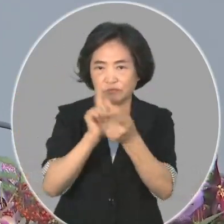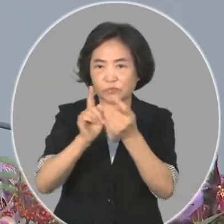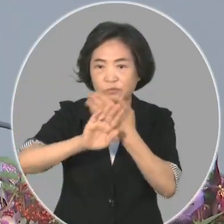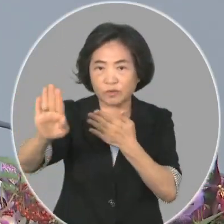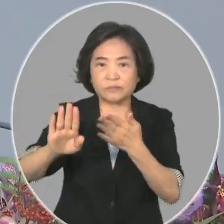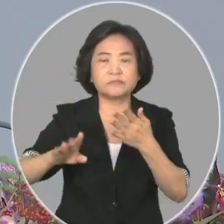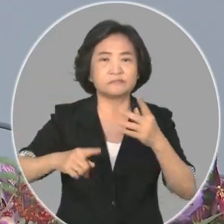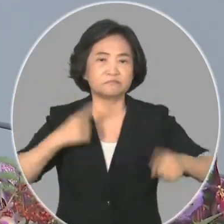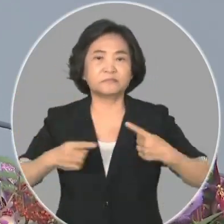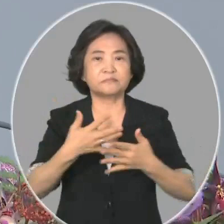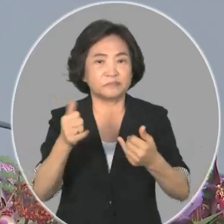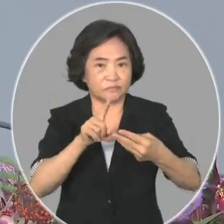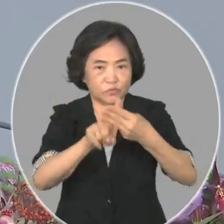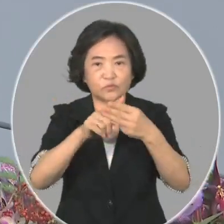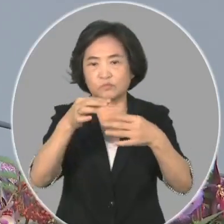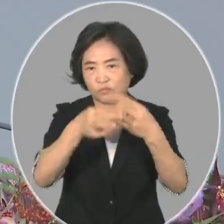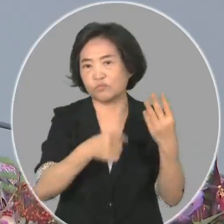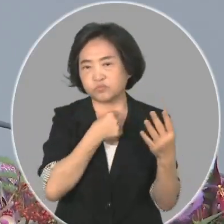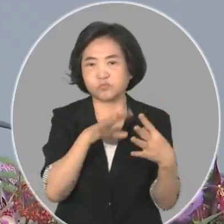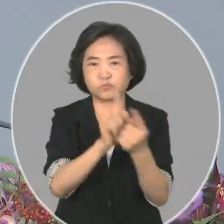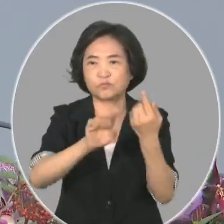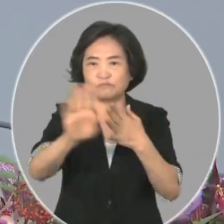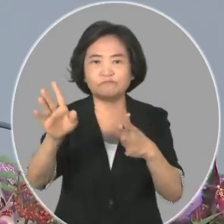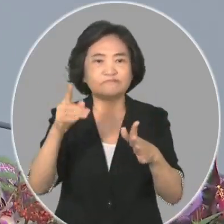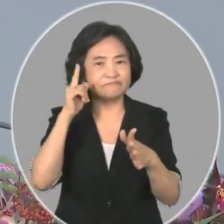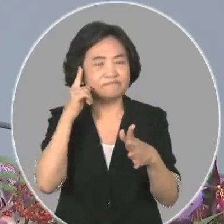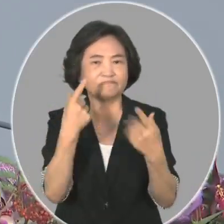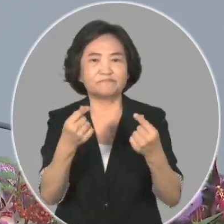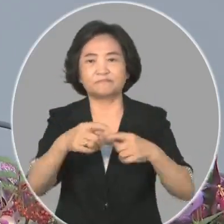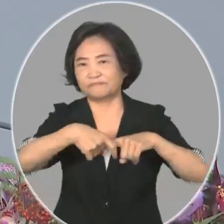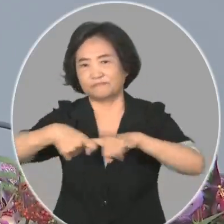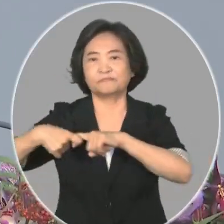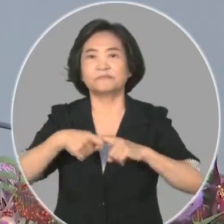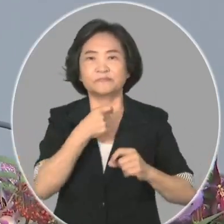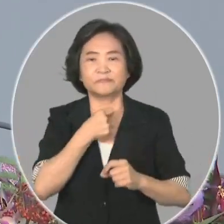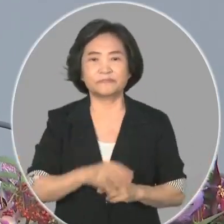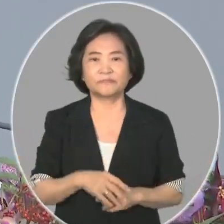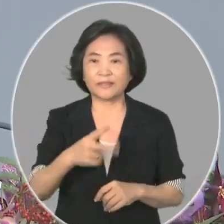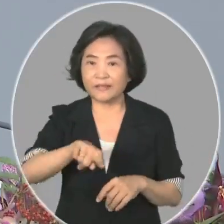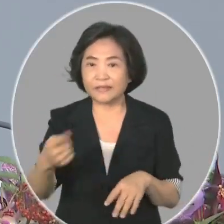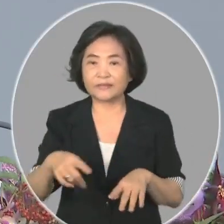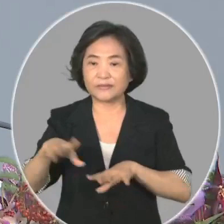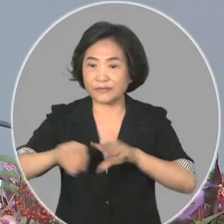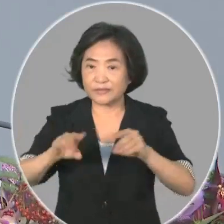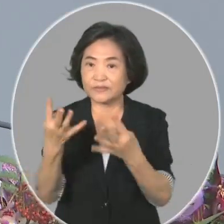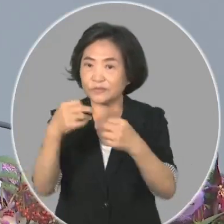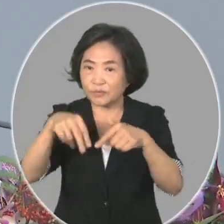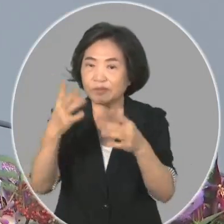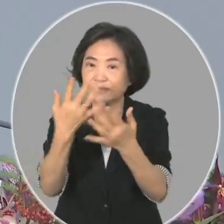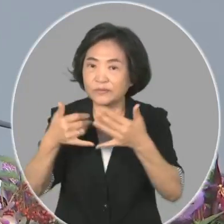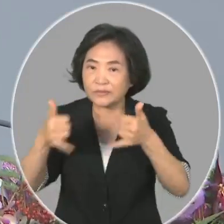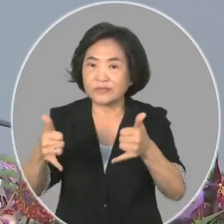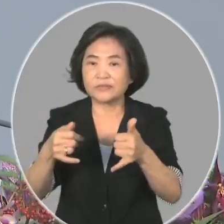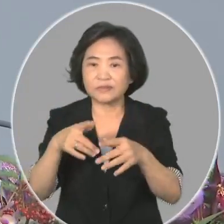自由民主体制，一致对外。其次，就是强化资讯的透明及错假